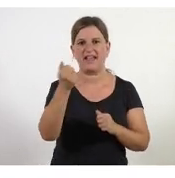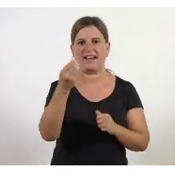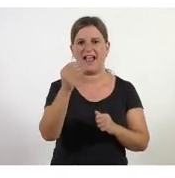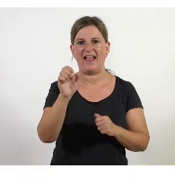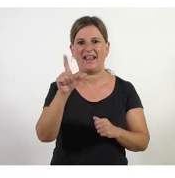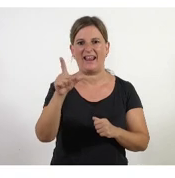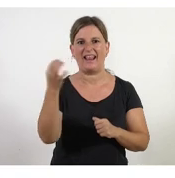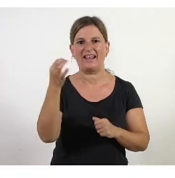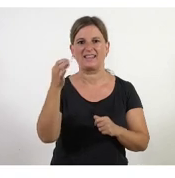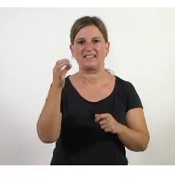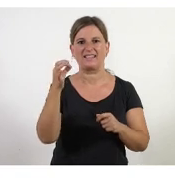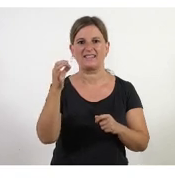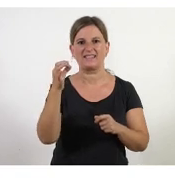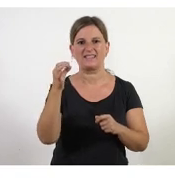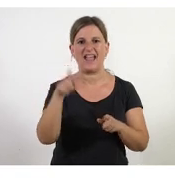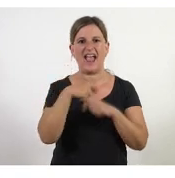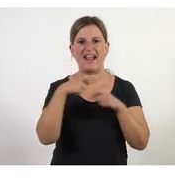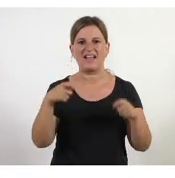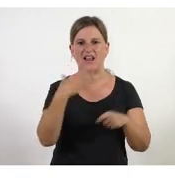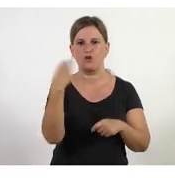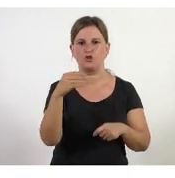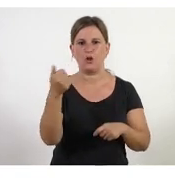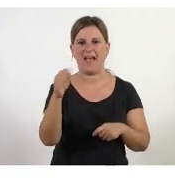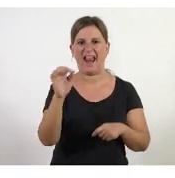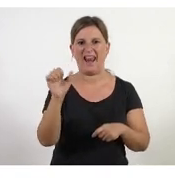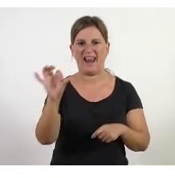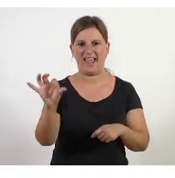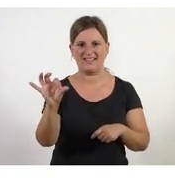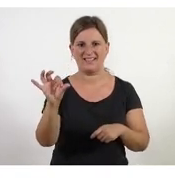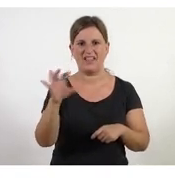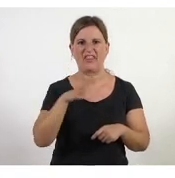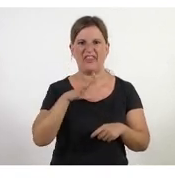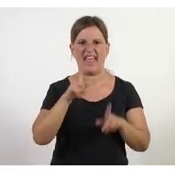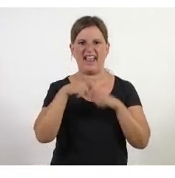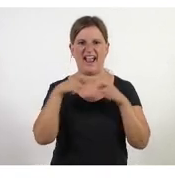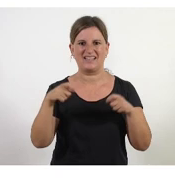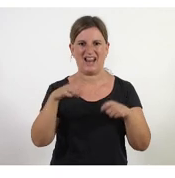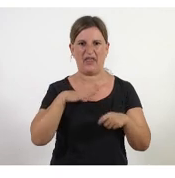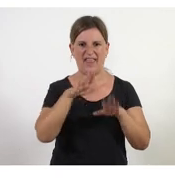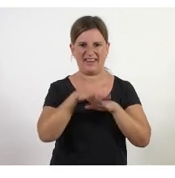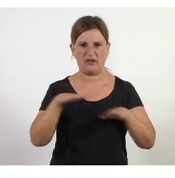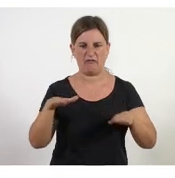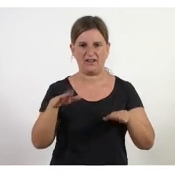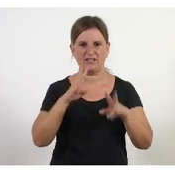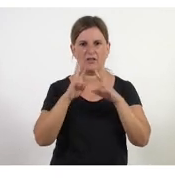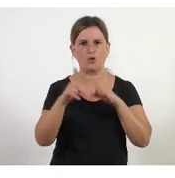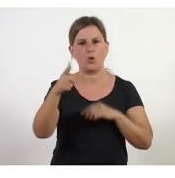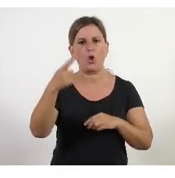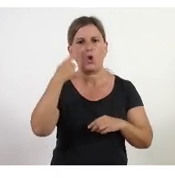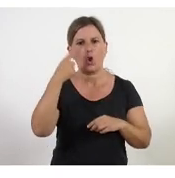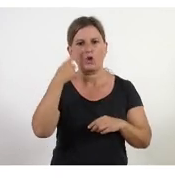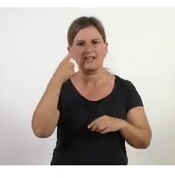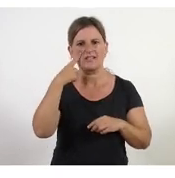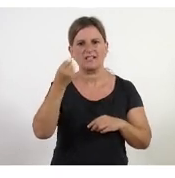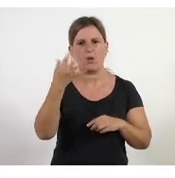és del casal Jove Atlas, que pertany al casal dels infants, si coneixes alguna organització de programadors voluntaris